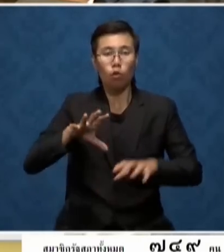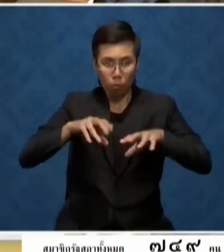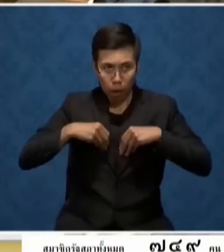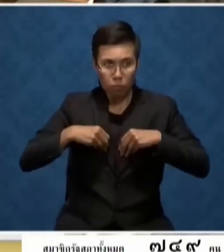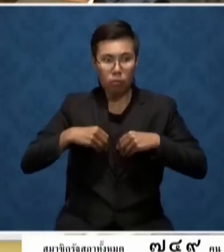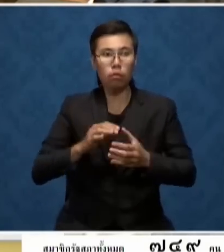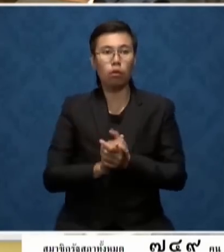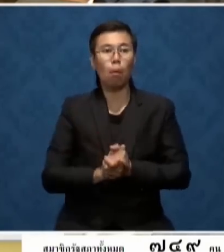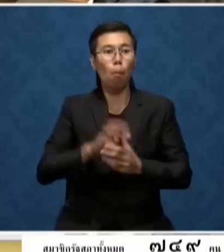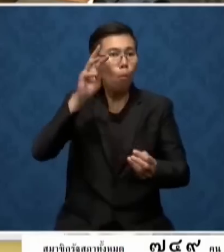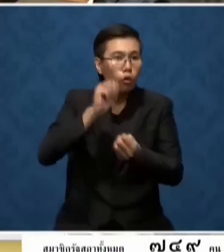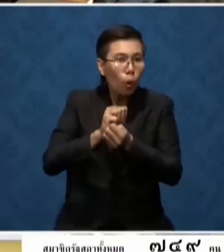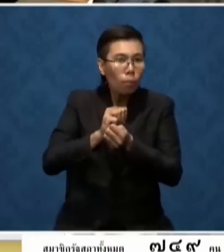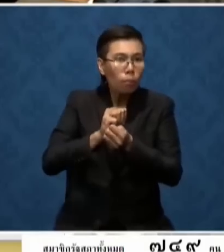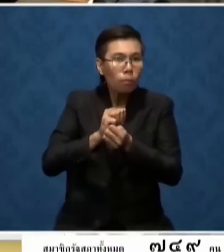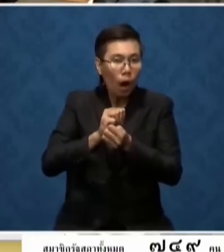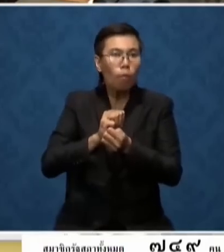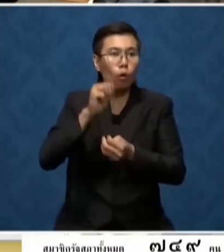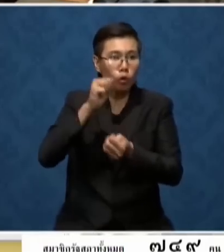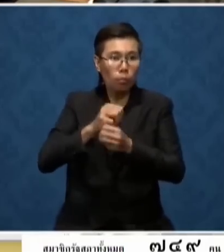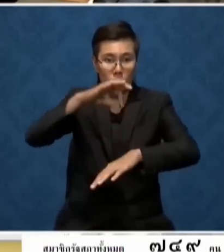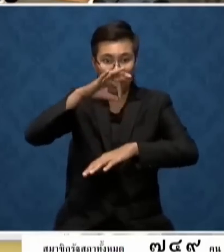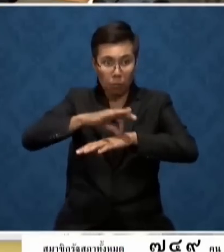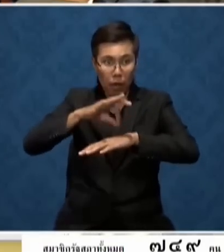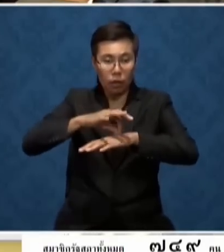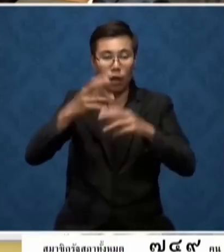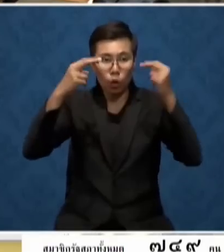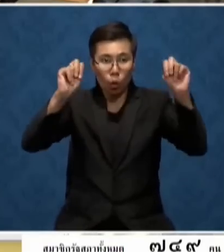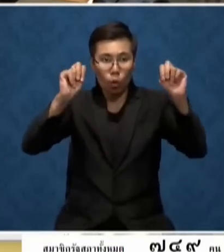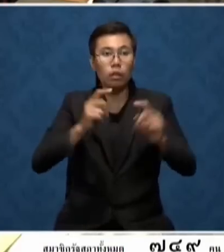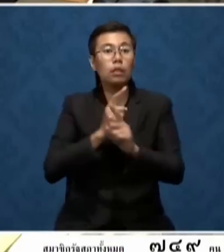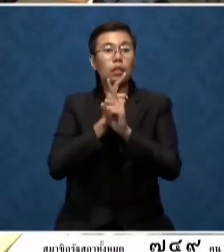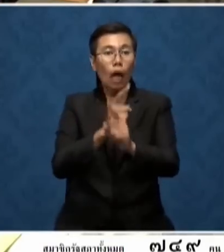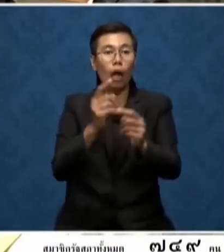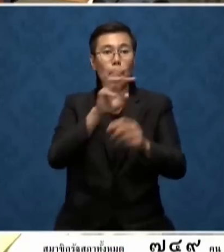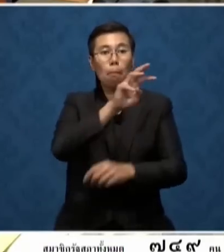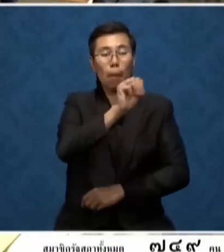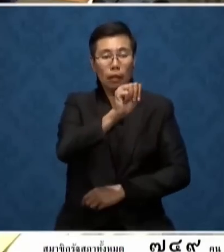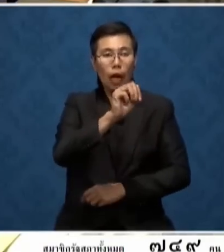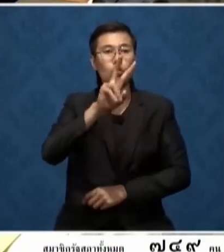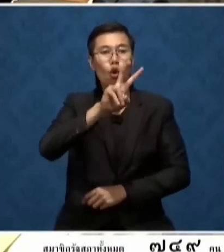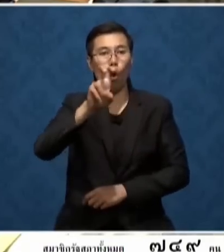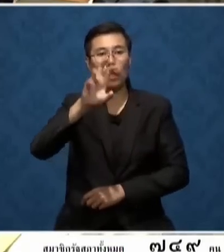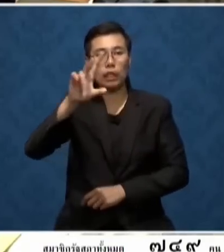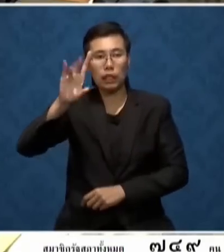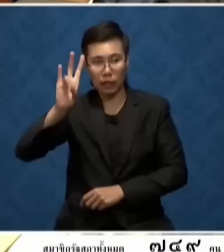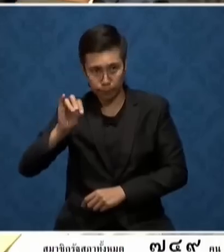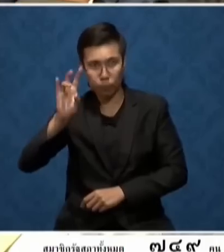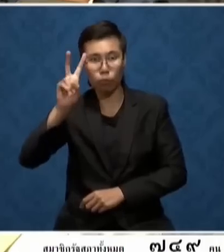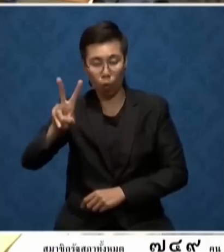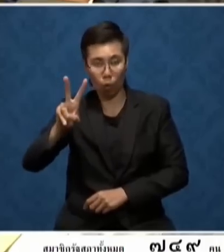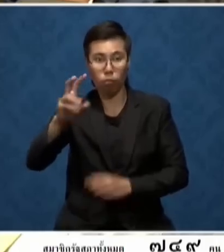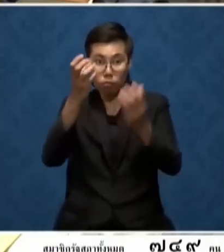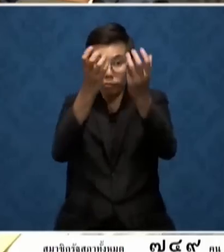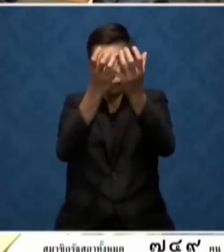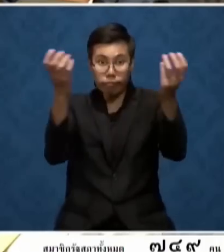ซึ่งสมควรได้รับตำแหน่งนายกรัฐมนตรีตามมาตรา272แห่งรัฐธรรมนูญแห่งราชอาณาจักรไทยครับคราวนี้อย่างนี้